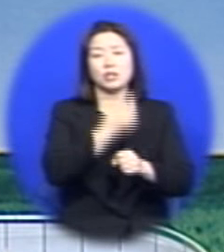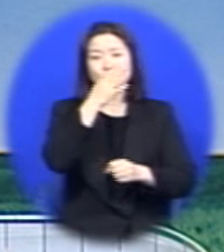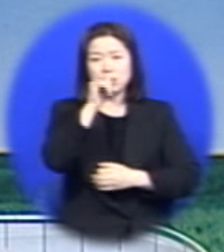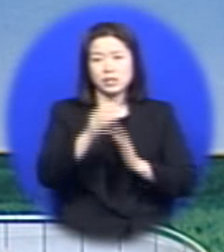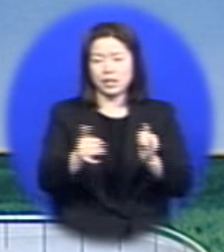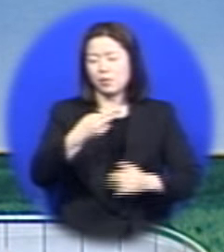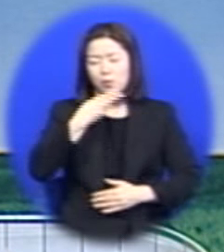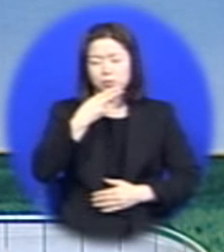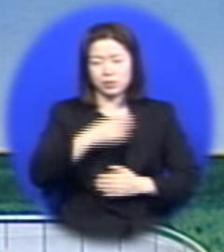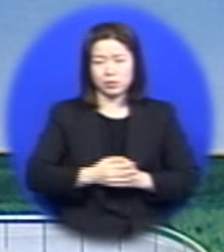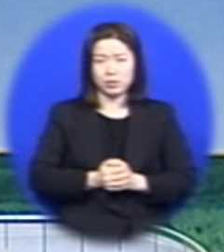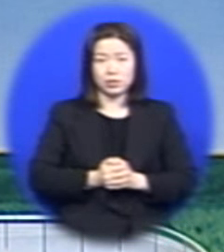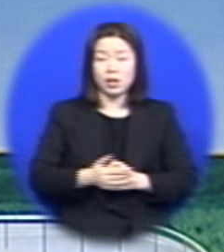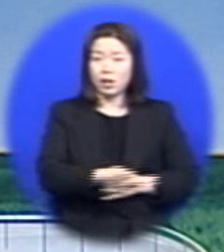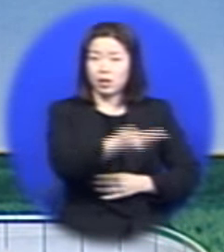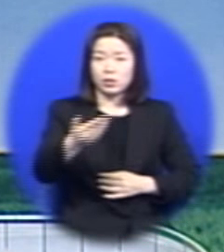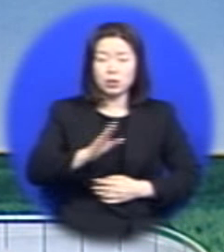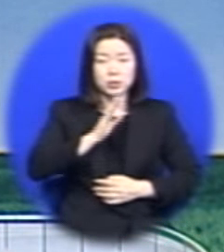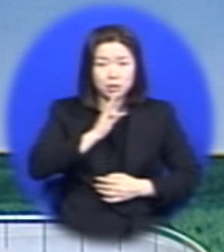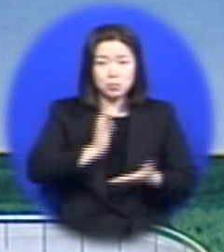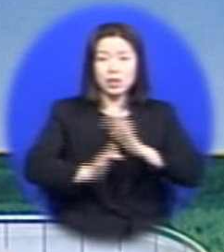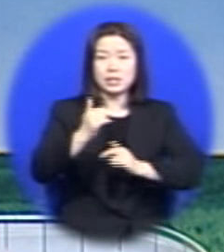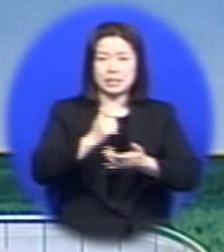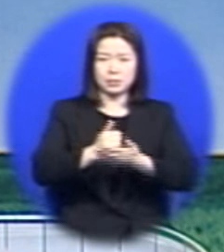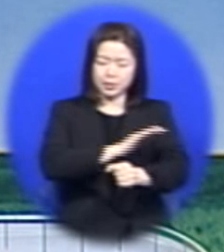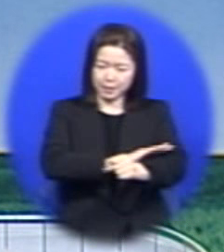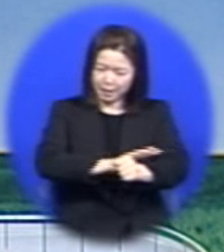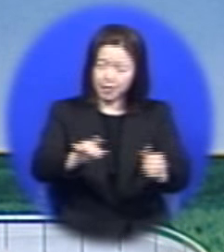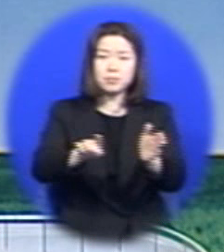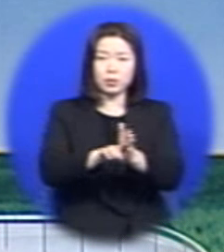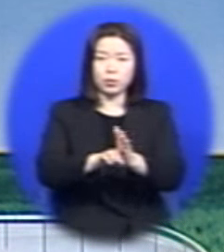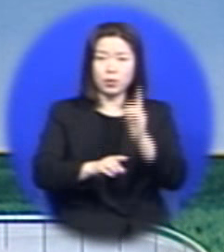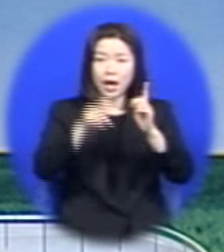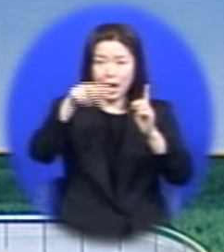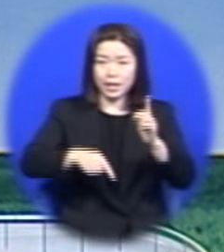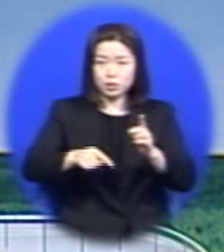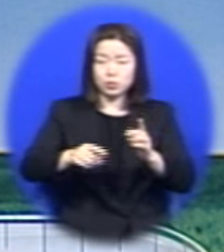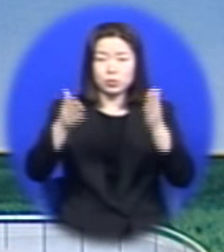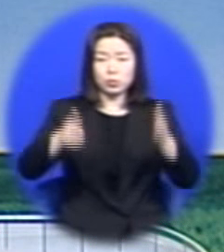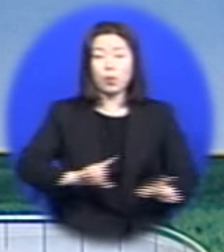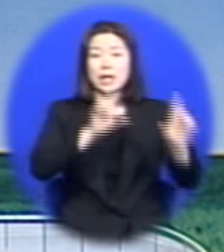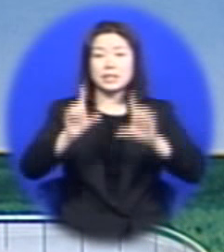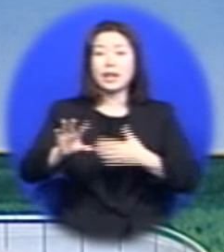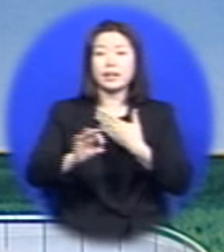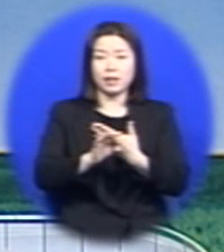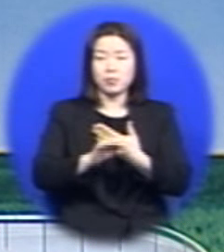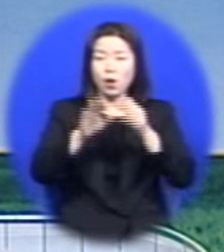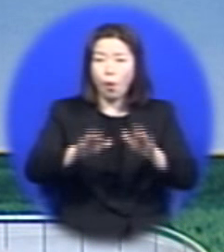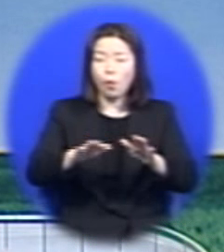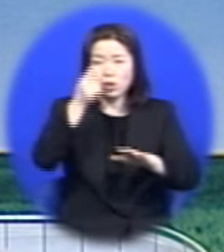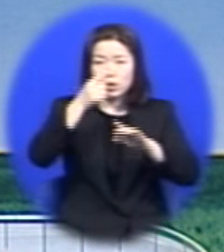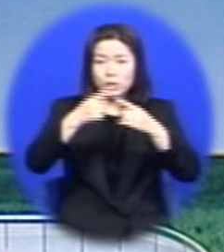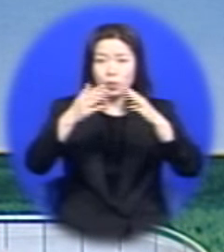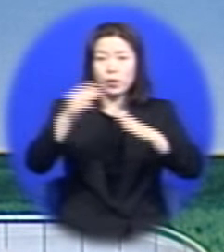없습니다. 여러분들이 정말 예수님을 제대로 믿고 한 주간 동안 살았다고 한다면 여러분은 오늘 교회